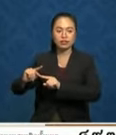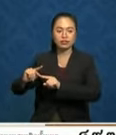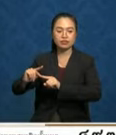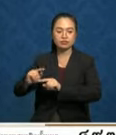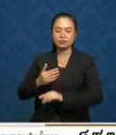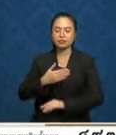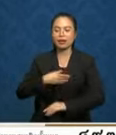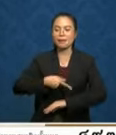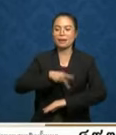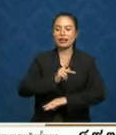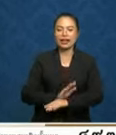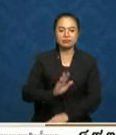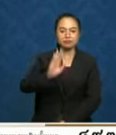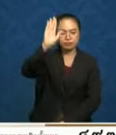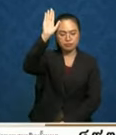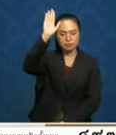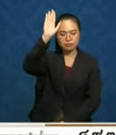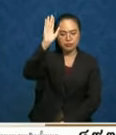วงครับ